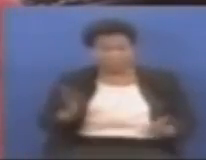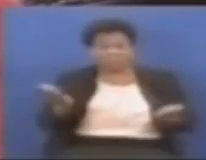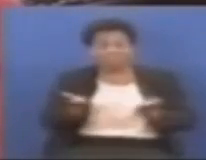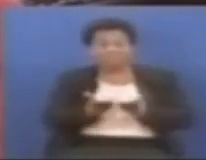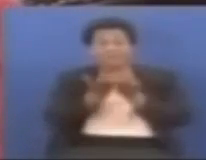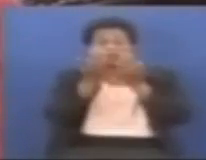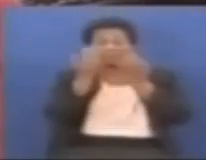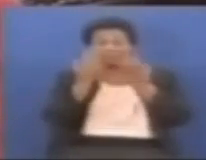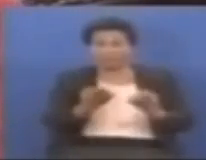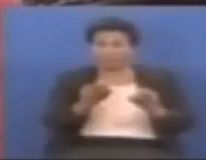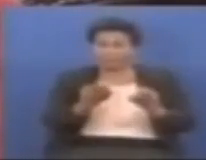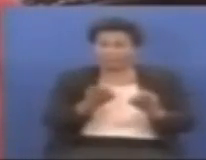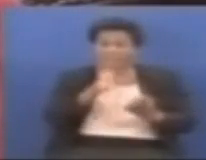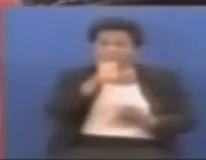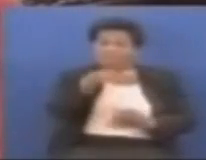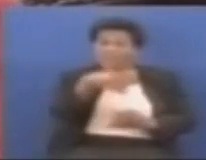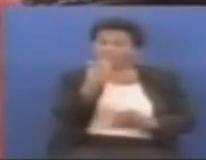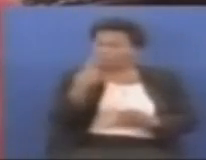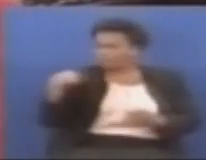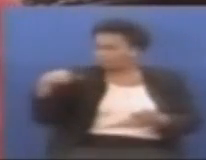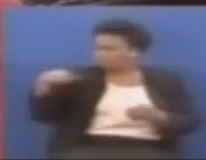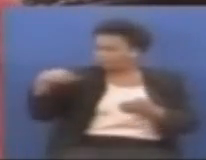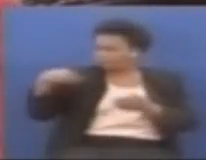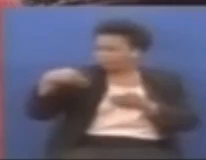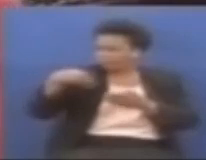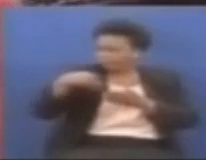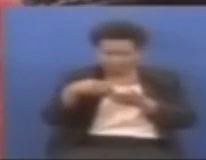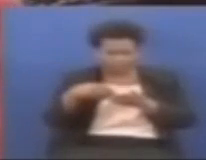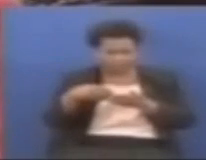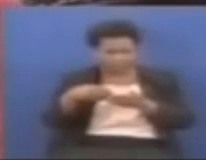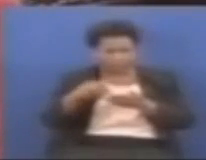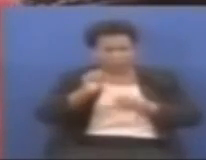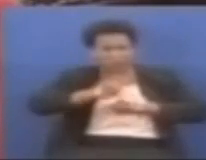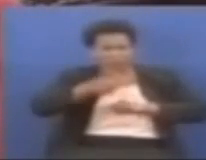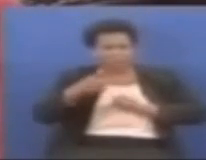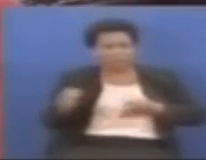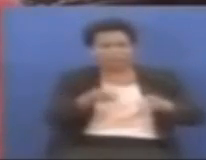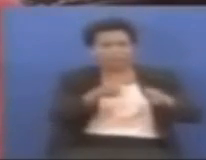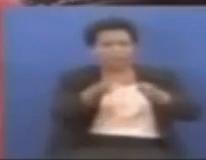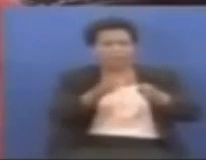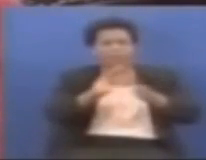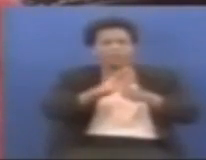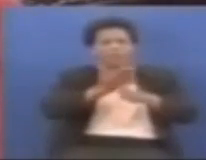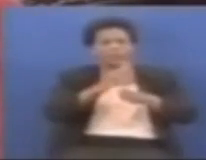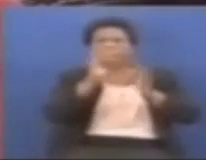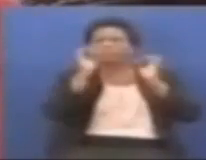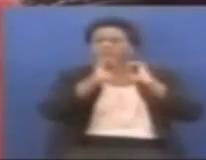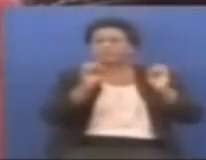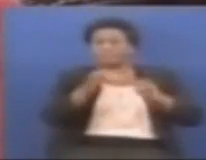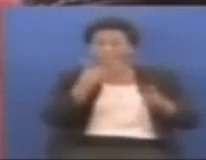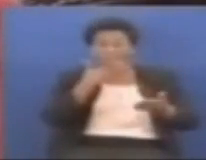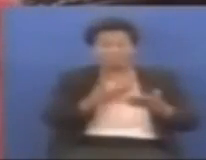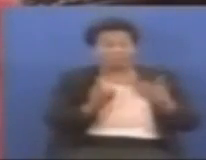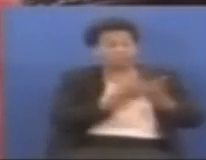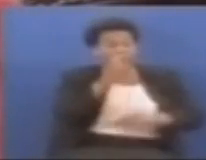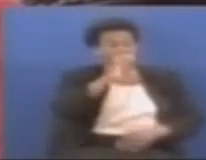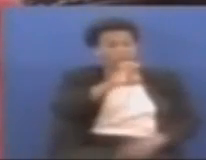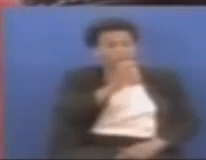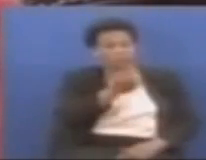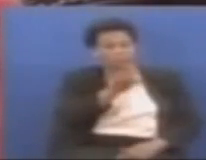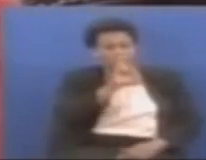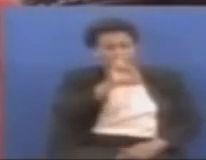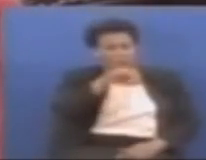kazi yoyote kuzitengeneza barabara za vijijini, hasa barabara kutoka Chunya kwenda Soweto, Chunya